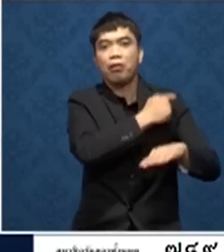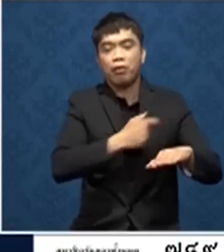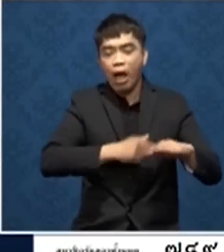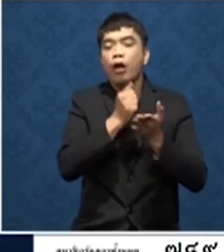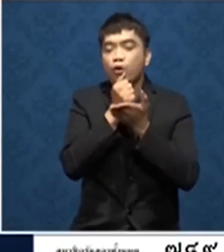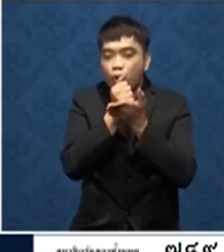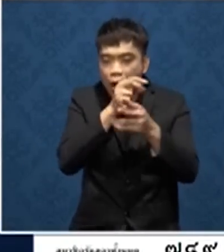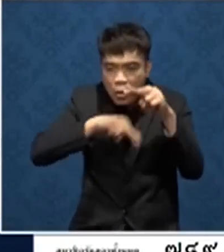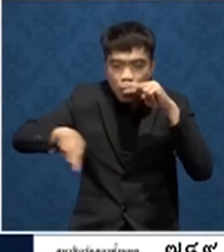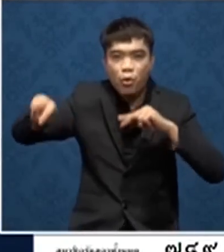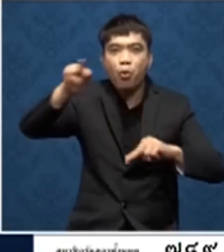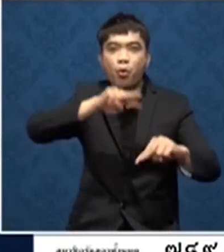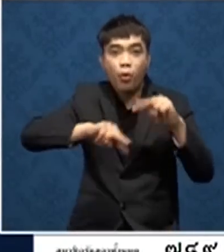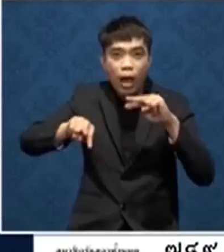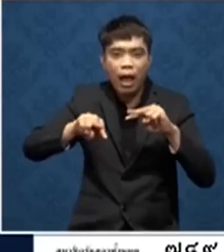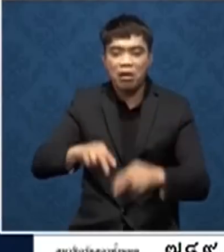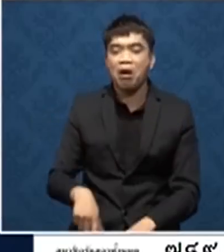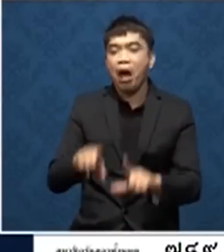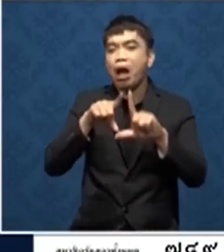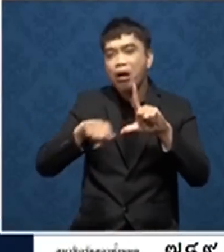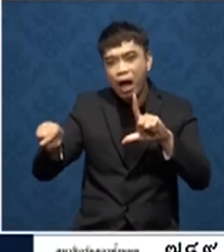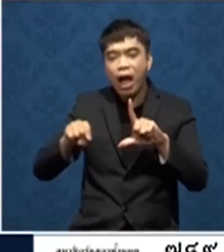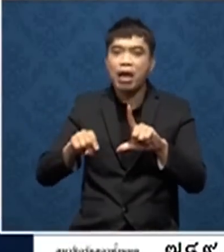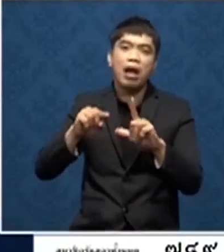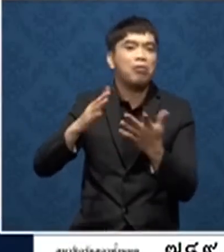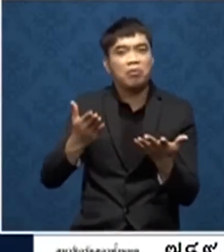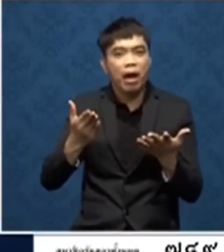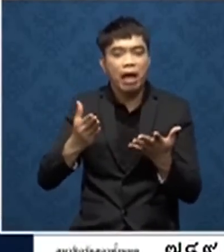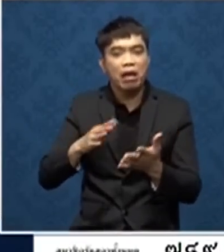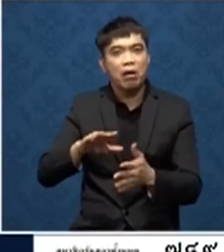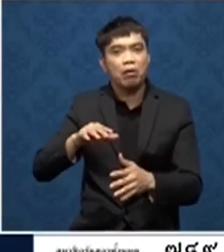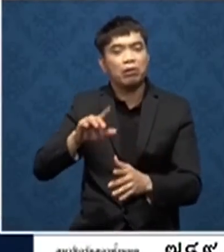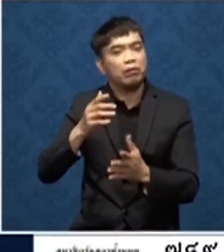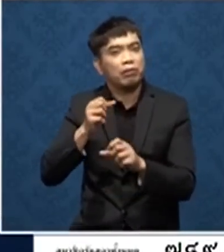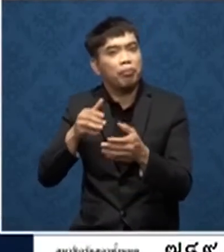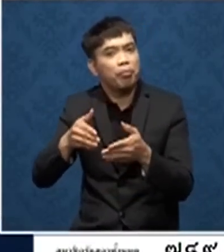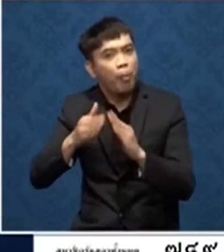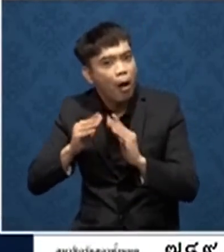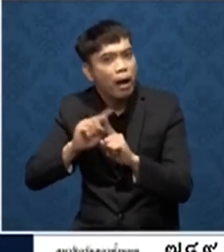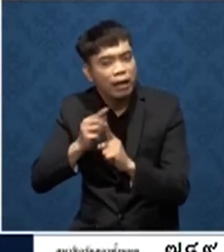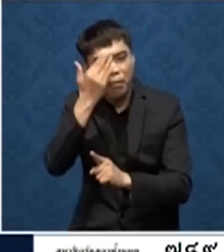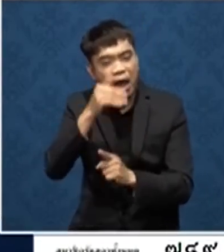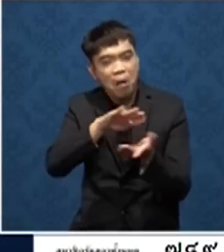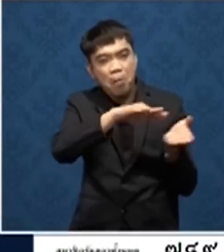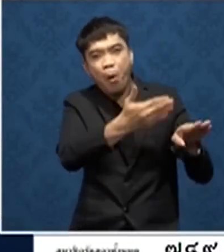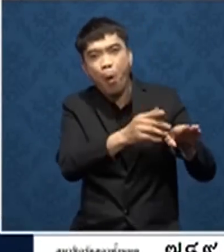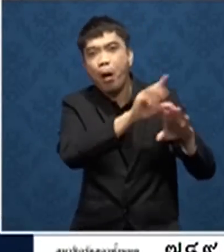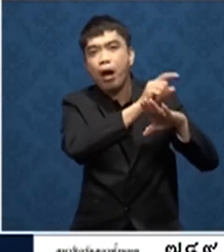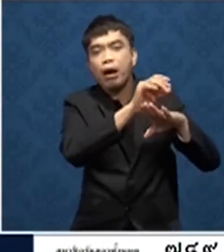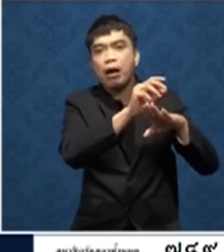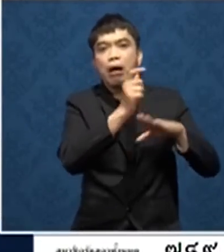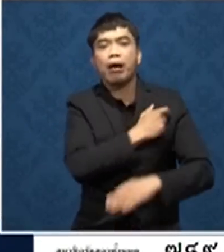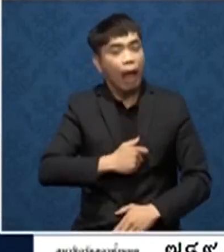อย่าให้ผมไปคิดเลยว่าก้าวไกลอนาคตใหม่เกิดมาเพื่อล้มล้างหรือเปล่าทำไมฉันไม่ยอมสักนิดถอยสักหน่อย